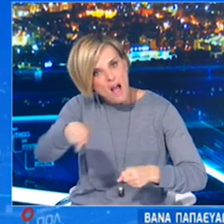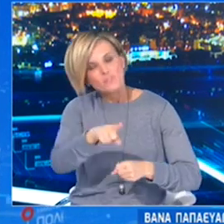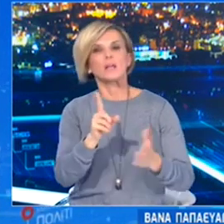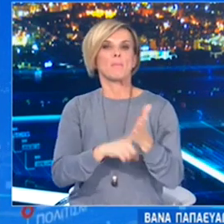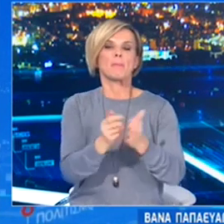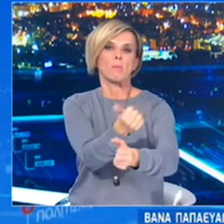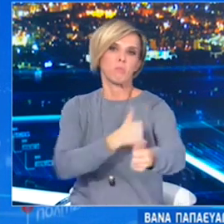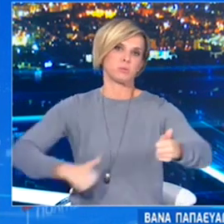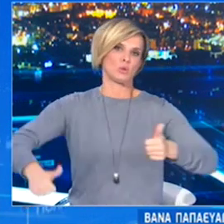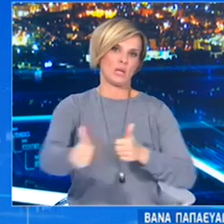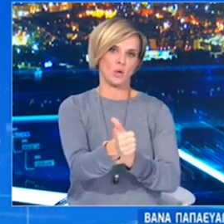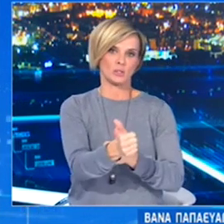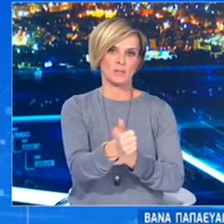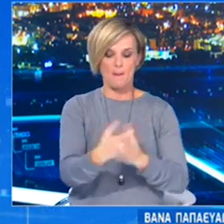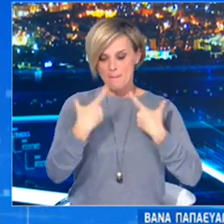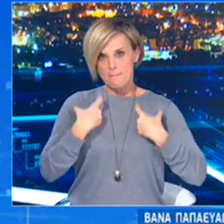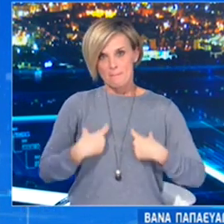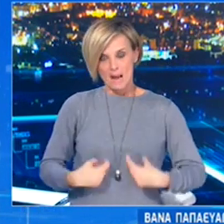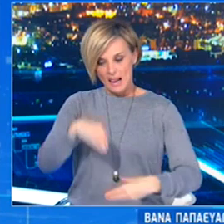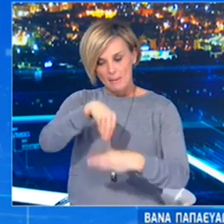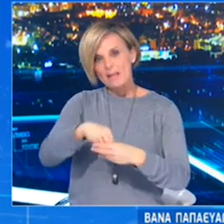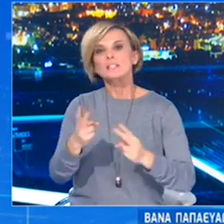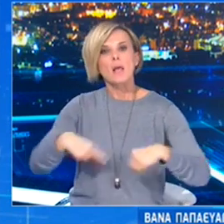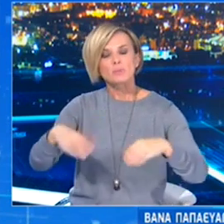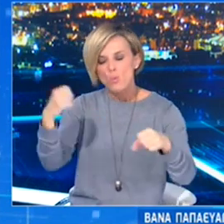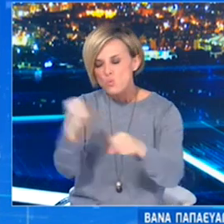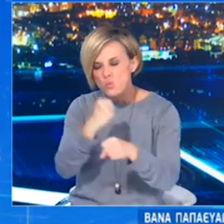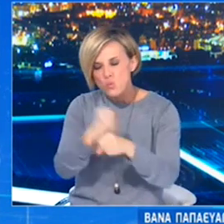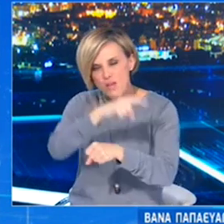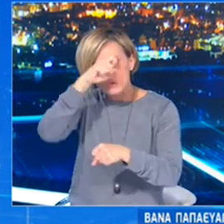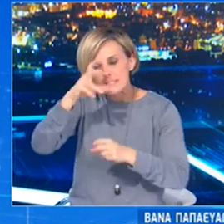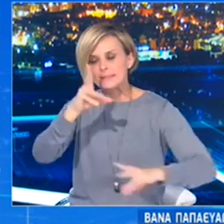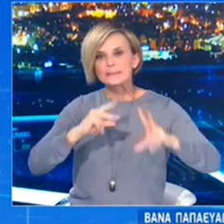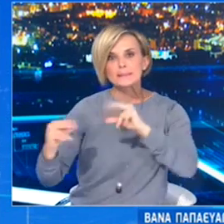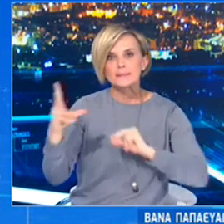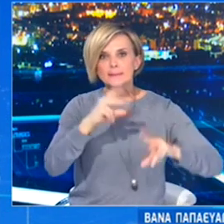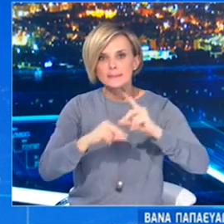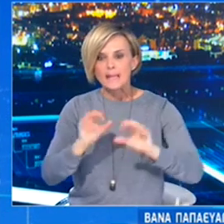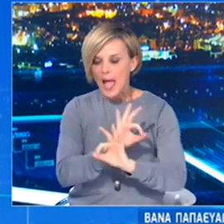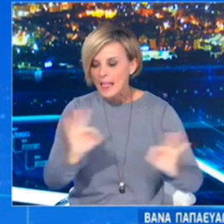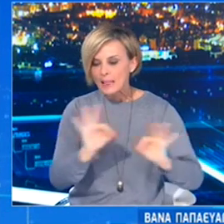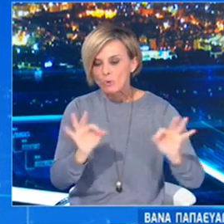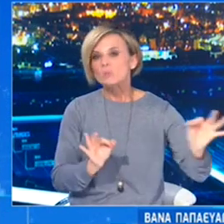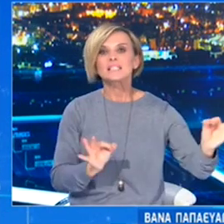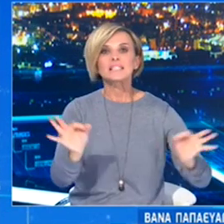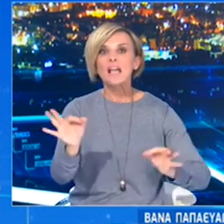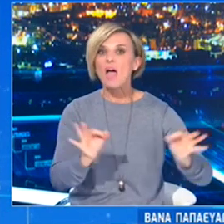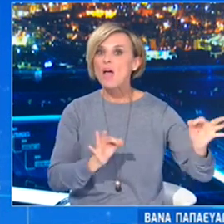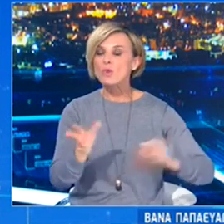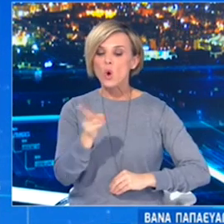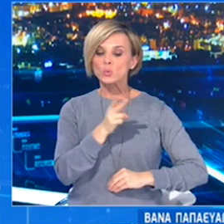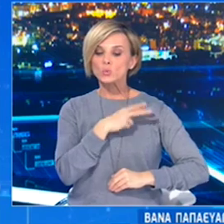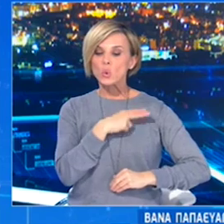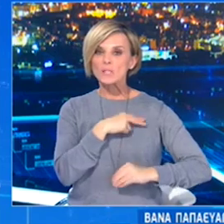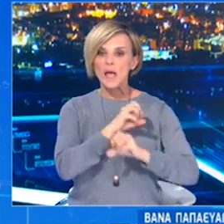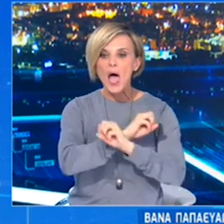έχουν εργαστεί σκληρά, της Εθνικής Επιτροπής Εμβολιασμών έχουν εργαστεί σκληρά ώστε να ετοιμαστεί ένα πολύ λεπτομερές εκπαιδευτικό